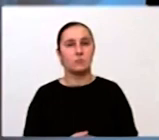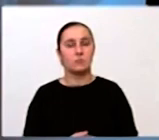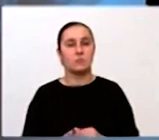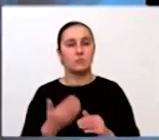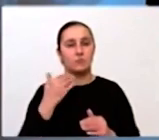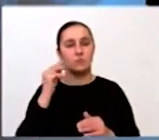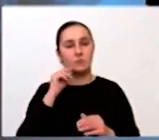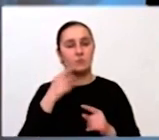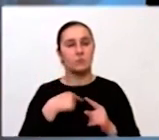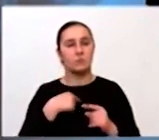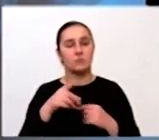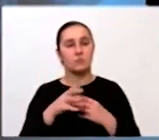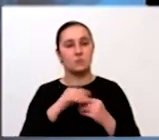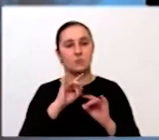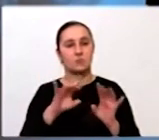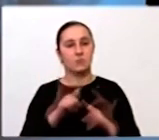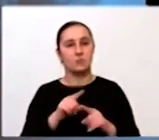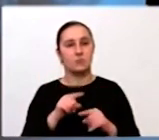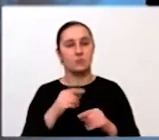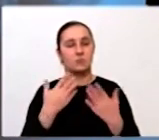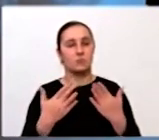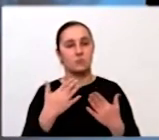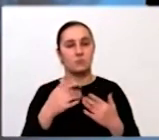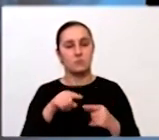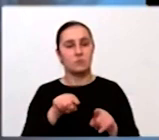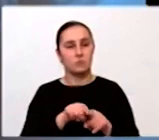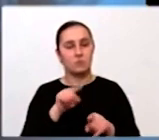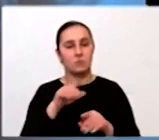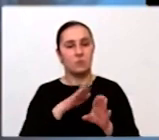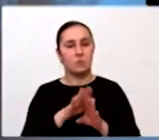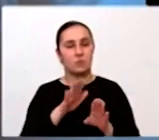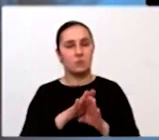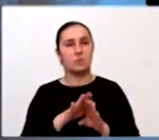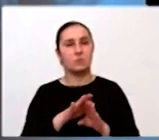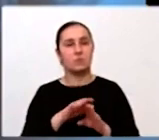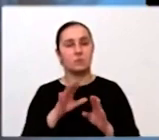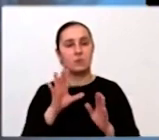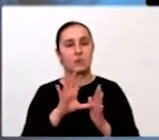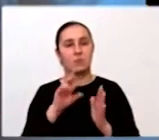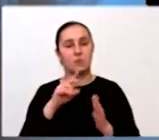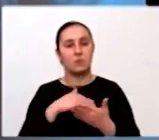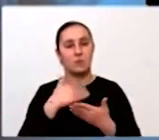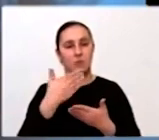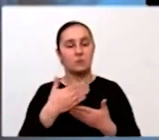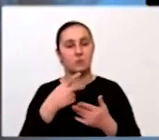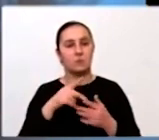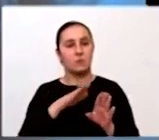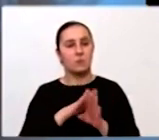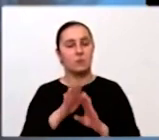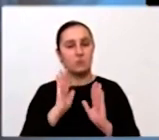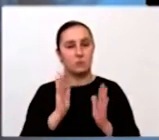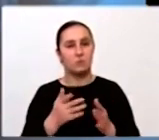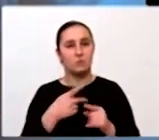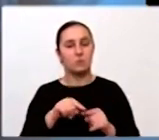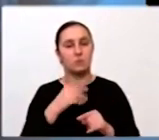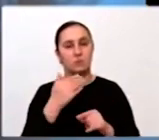O'tgan darslarda men sizlarga aytib o'tgan edim. Agar shu amallarni elektron planshet orqali amalga oshirsangiz,